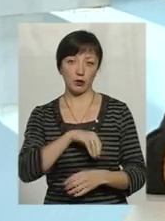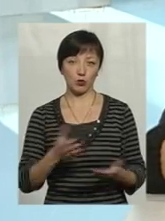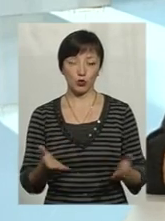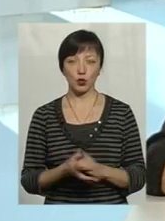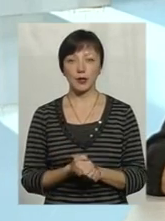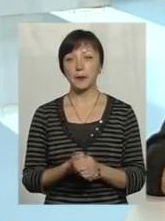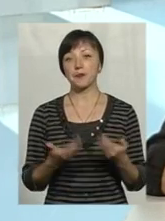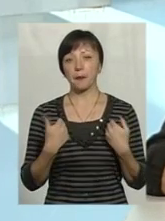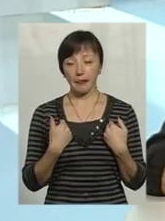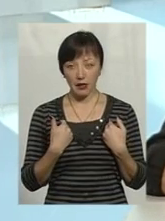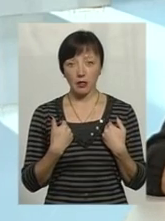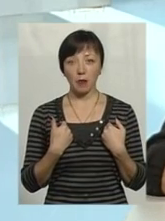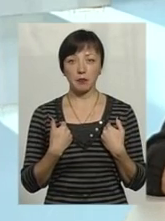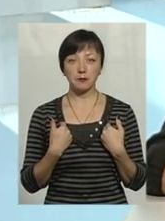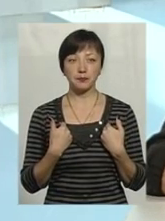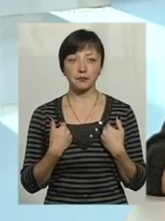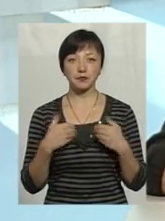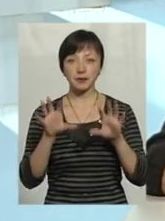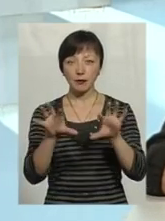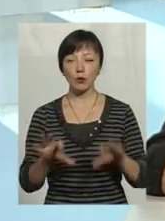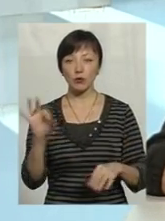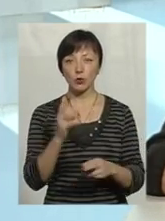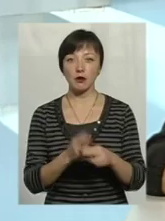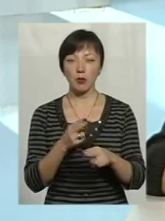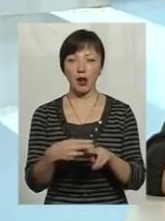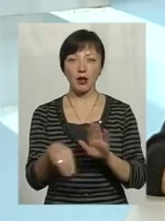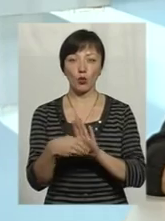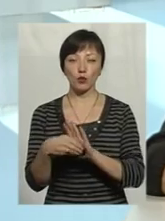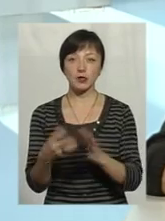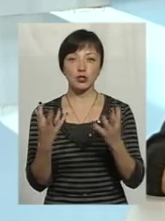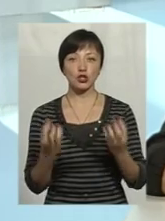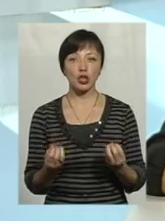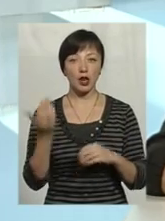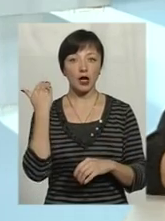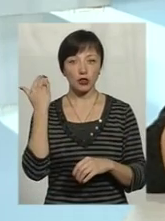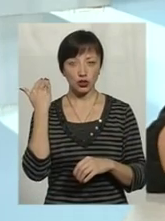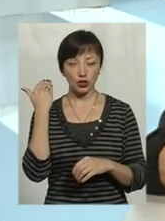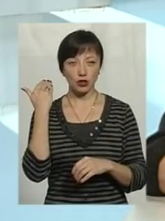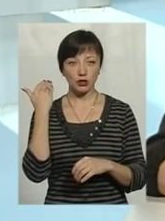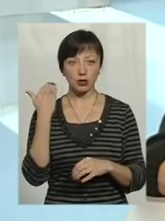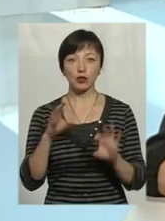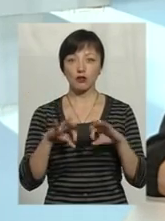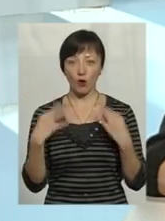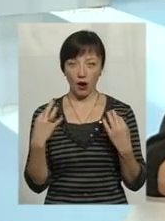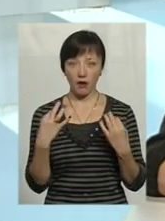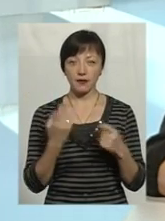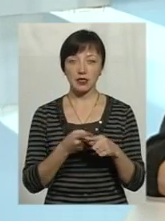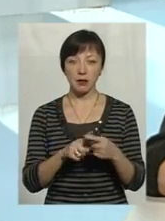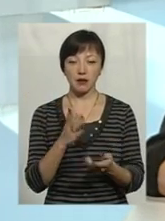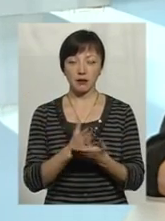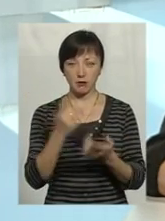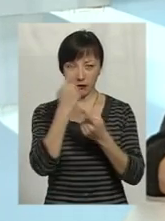Так? Нам же ж закон про запобігання корупції ще раніше дозволяв якби мати